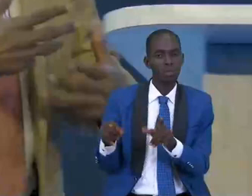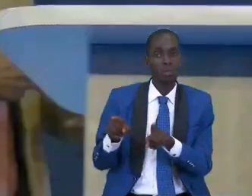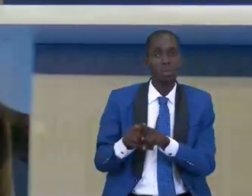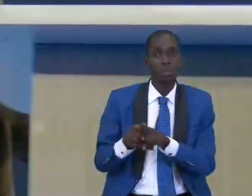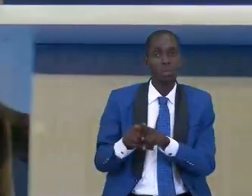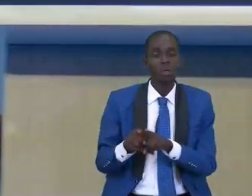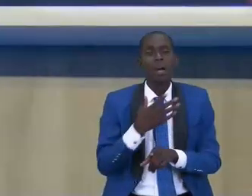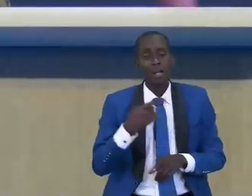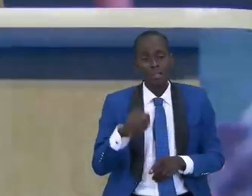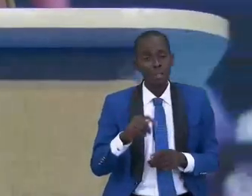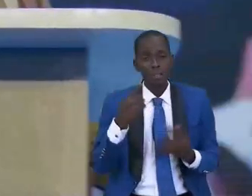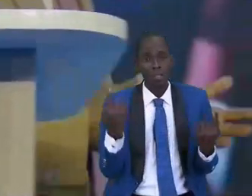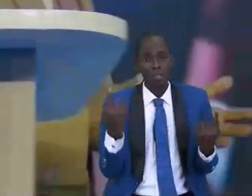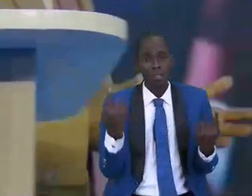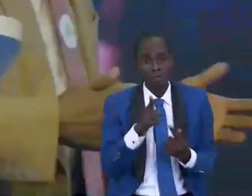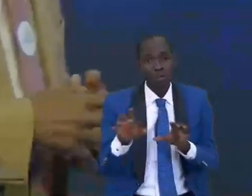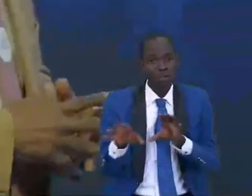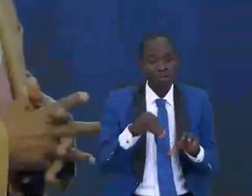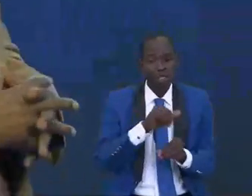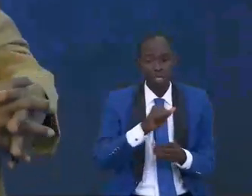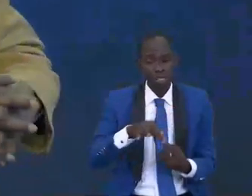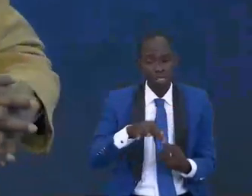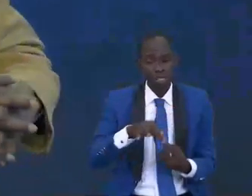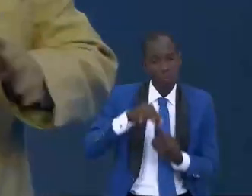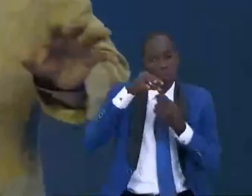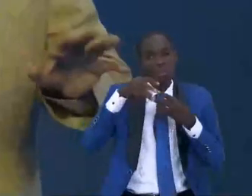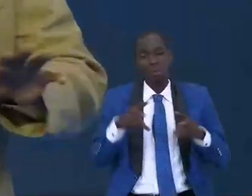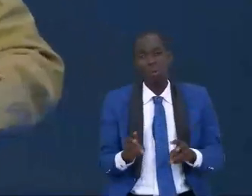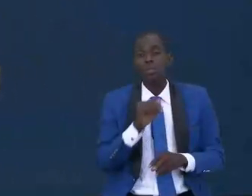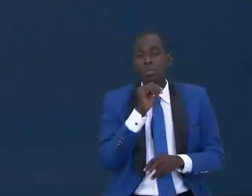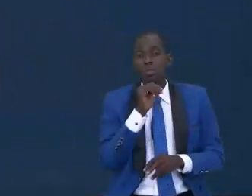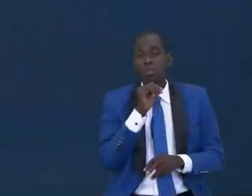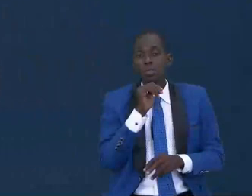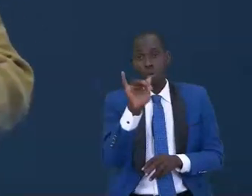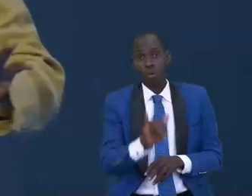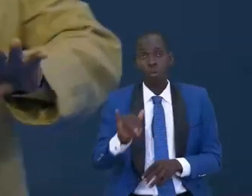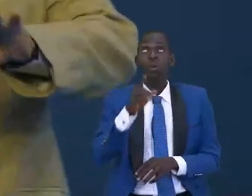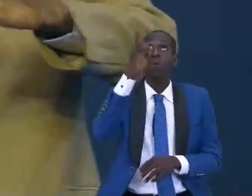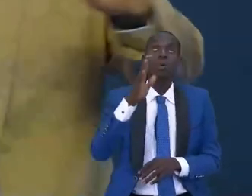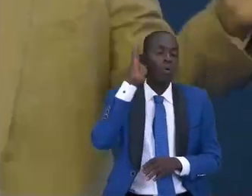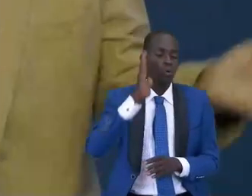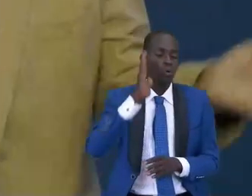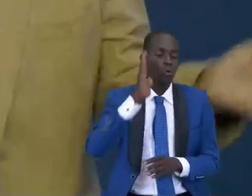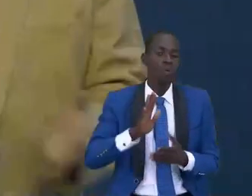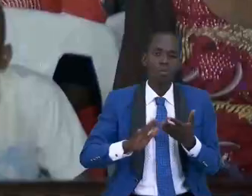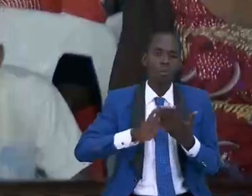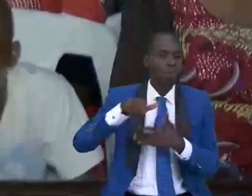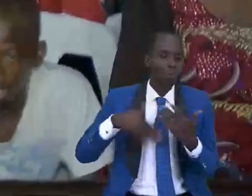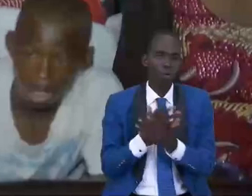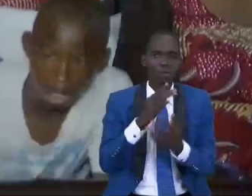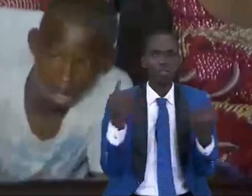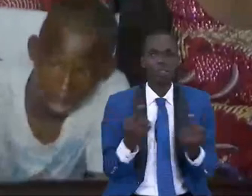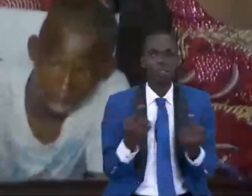le péché commun, ce que tu as fait de façon spéciale, le péché non commun, Dieu va